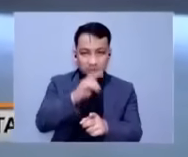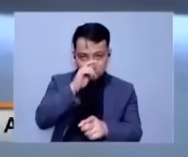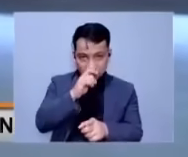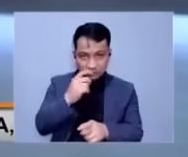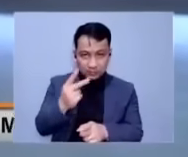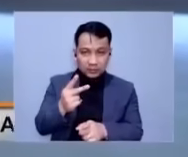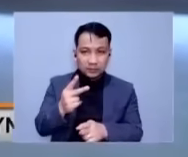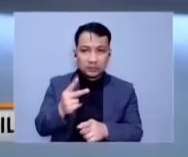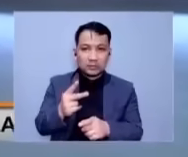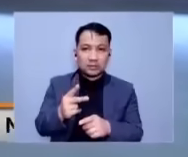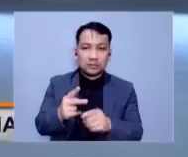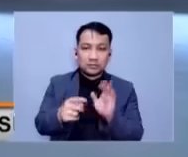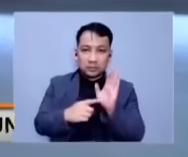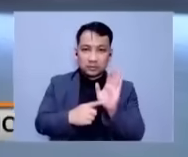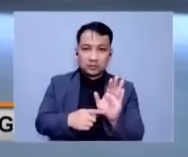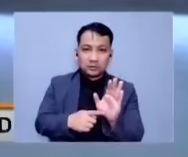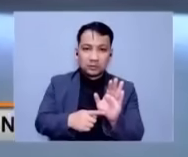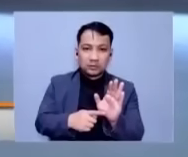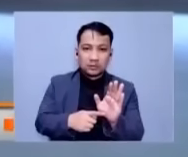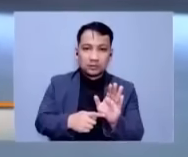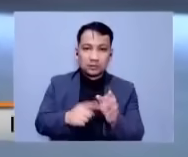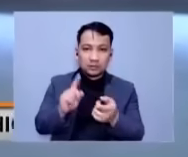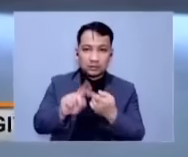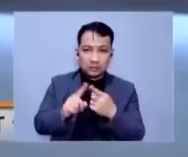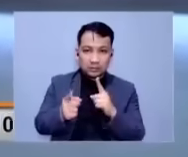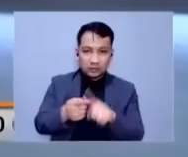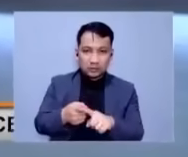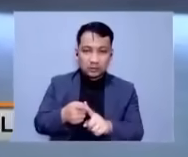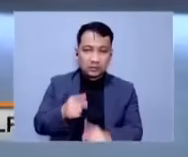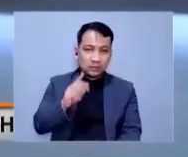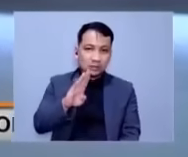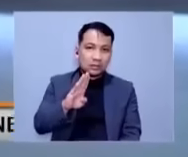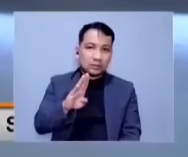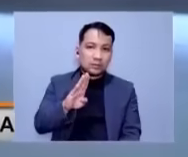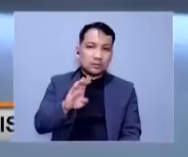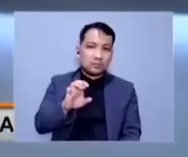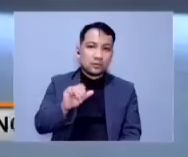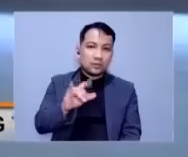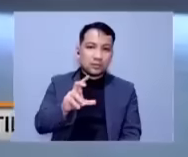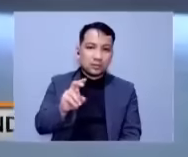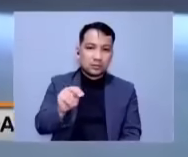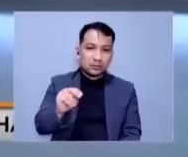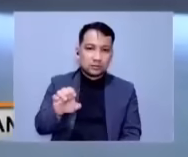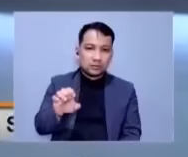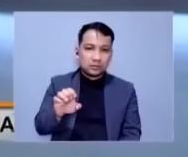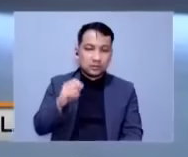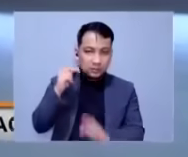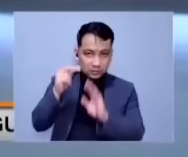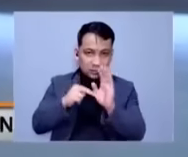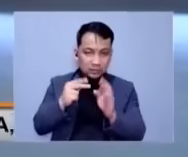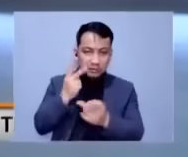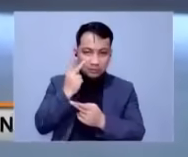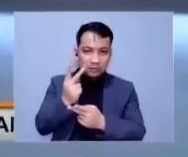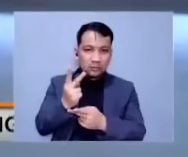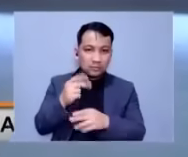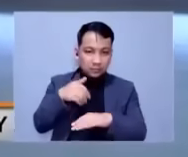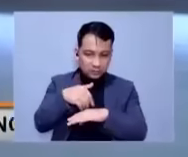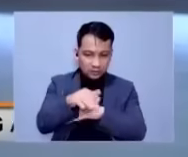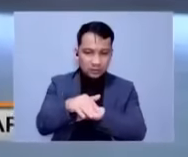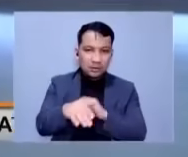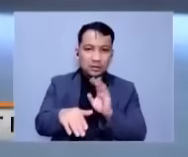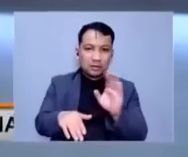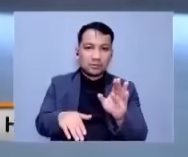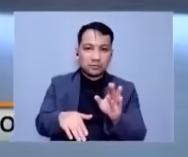batang nagpakilalang friend ni Beyonce. Dahil po sa kanyang cute na video, si Beyonce nagpadala pa ng